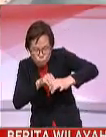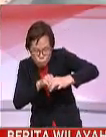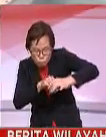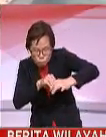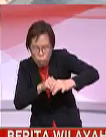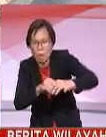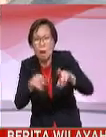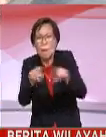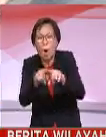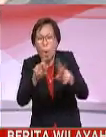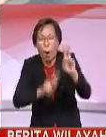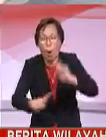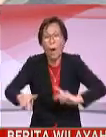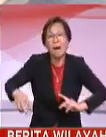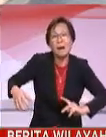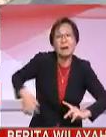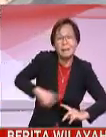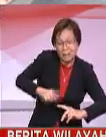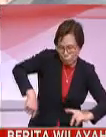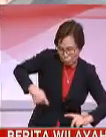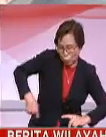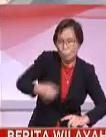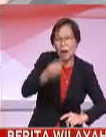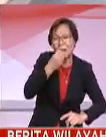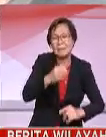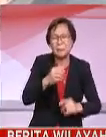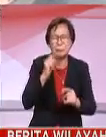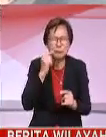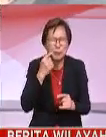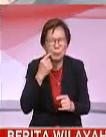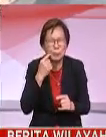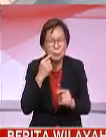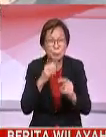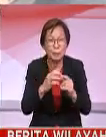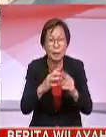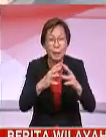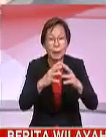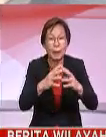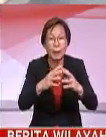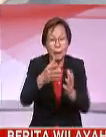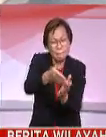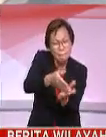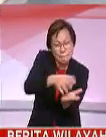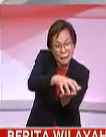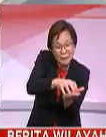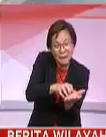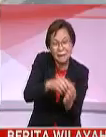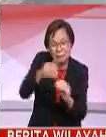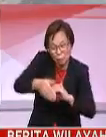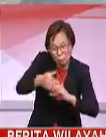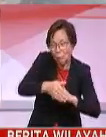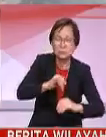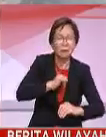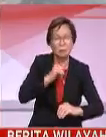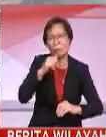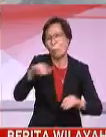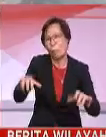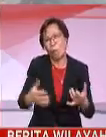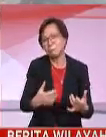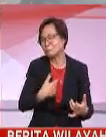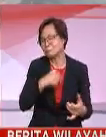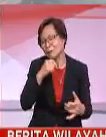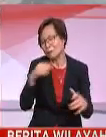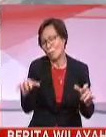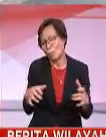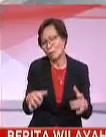orang Kemboja, dia makan dengan jeruk petik. Dia ada jeruk petik dia. Tapi yang tu kita saya tak buat lagi. Saya tak buat